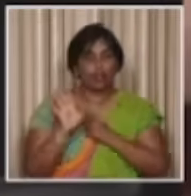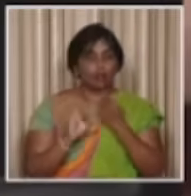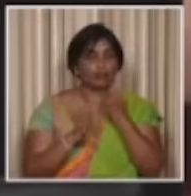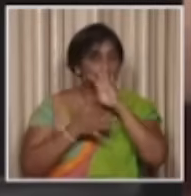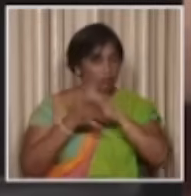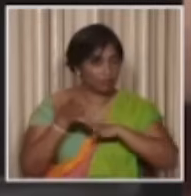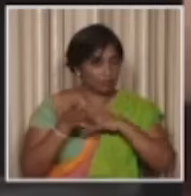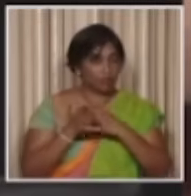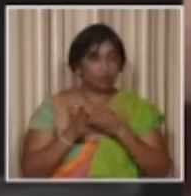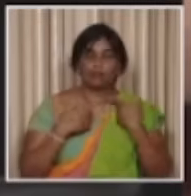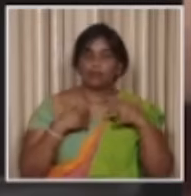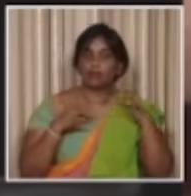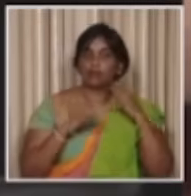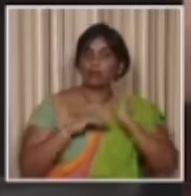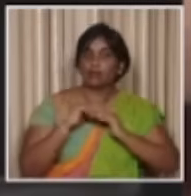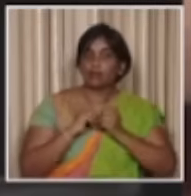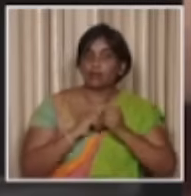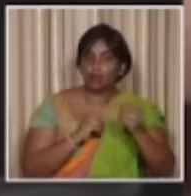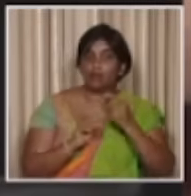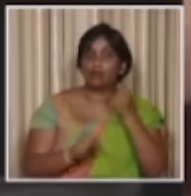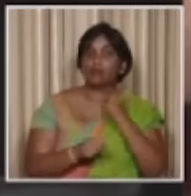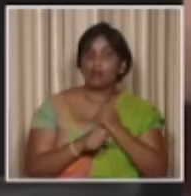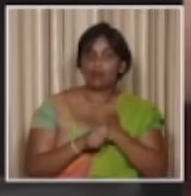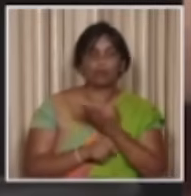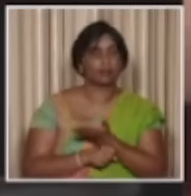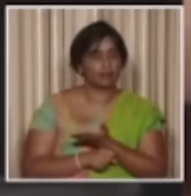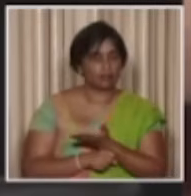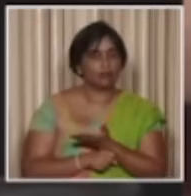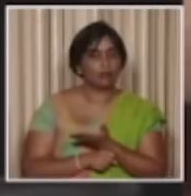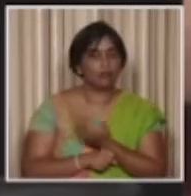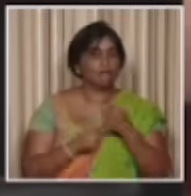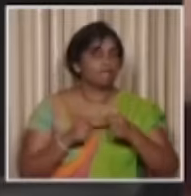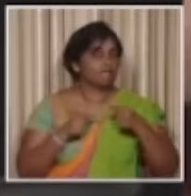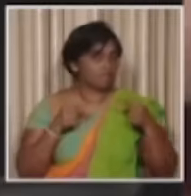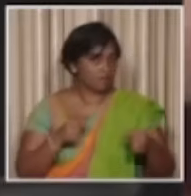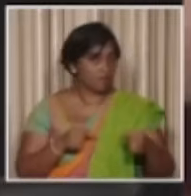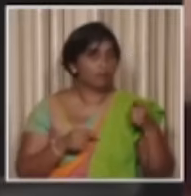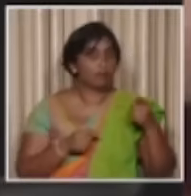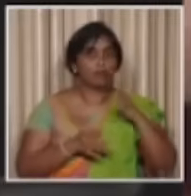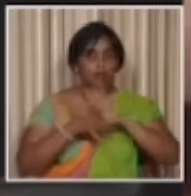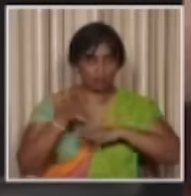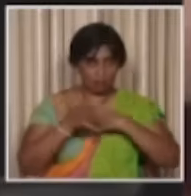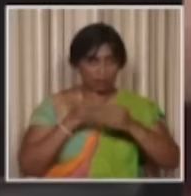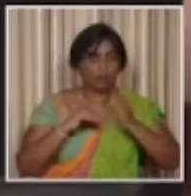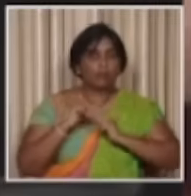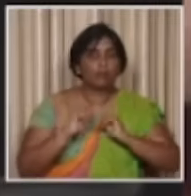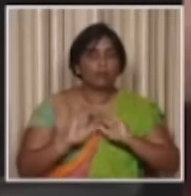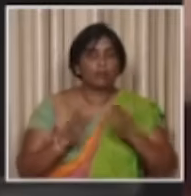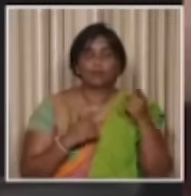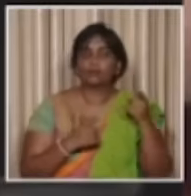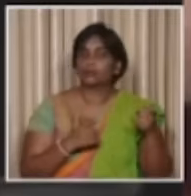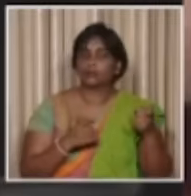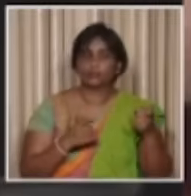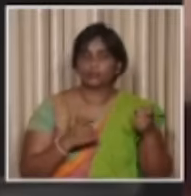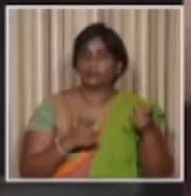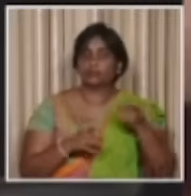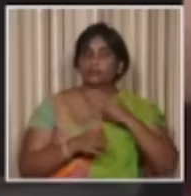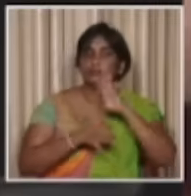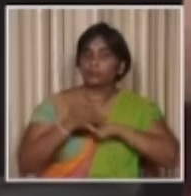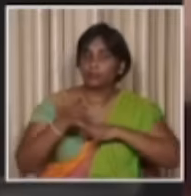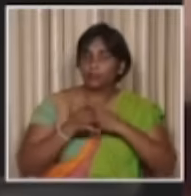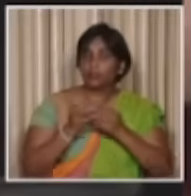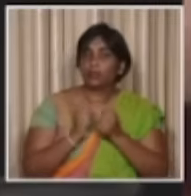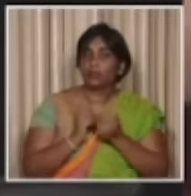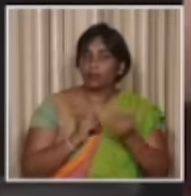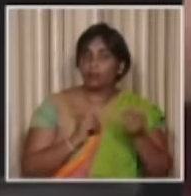ආව නම් දෙයියනේ මේක ක්‍රියාත්මක කරන්න තිබ්බේ ආණ්ඩුව නේද? විපක්ෂයේද අයවැය ක්‍රියාත්මක කරන්න ඕනි. මොකද ඒ අයවැය